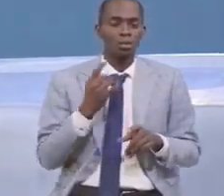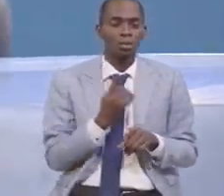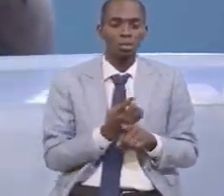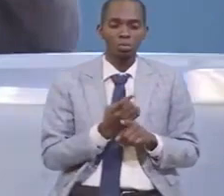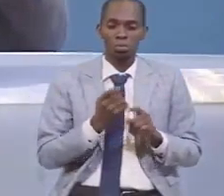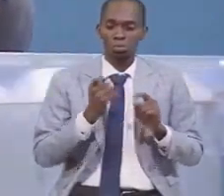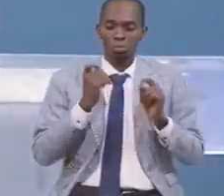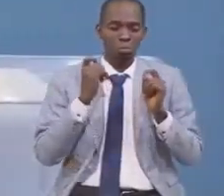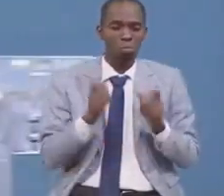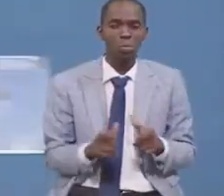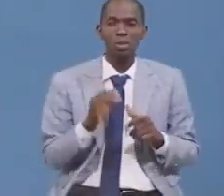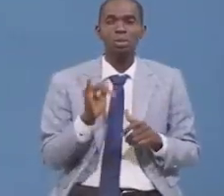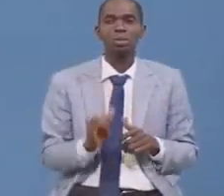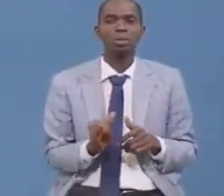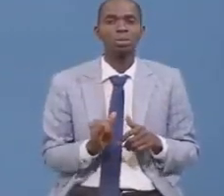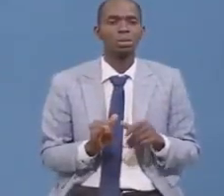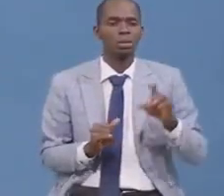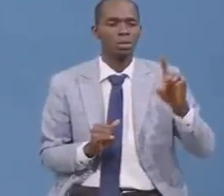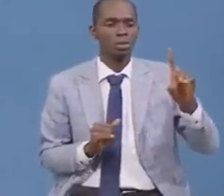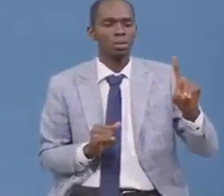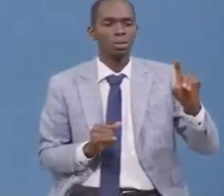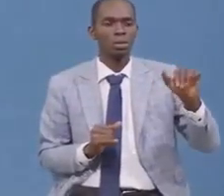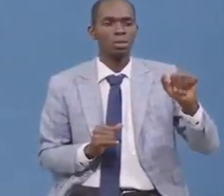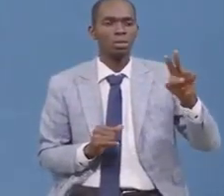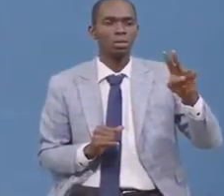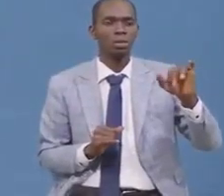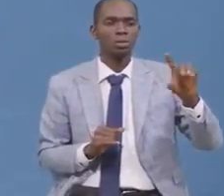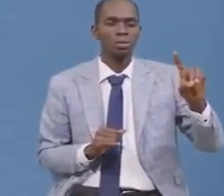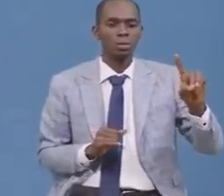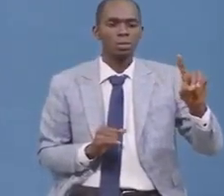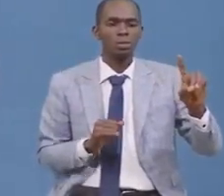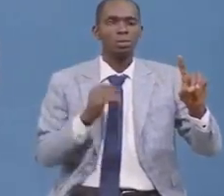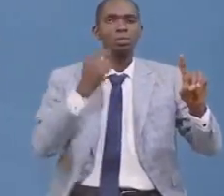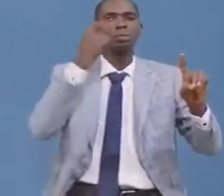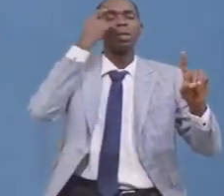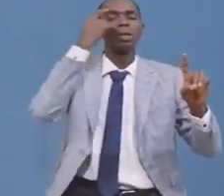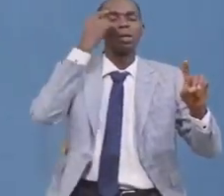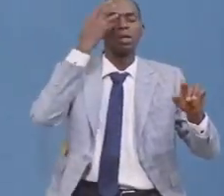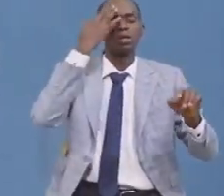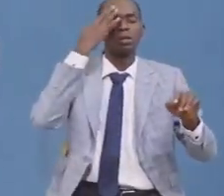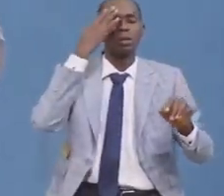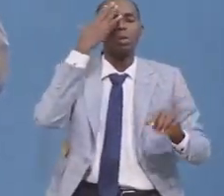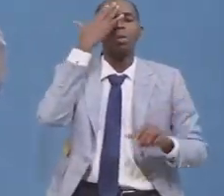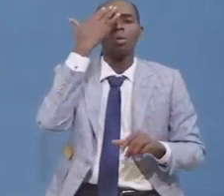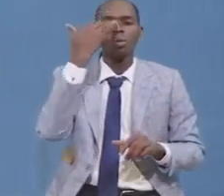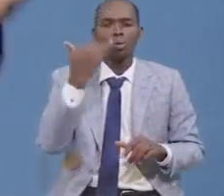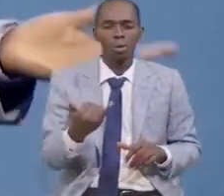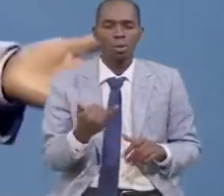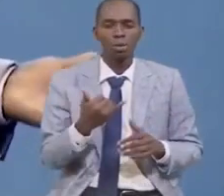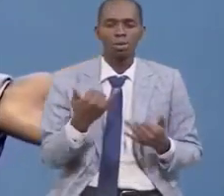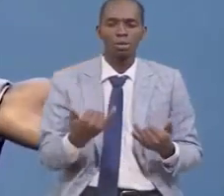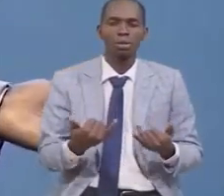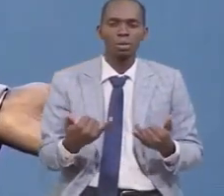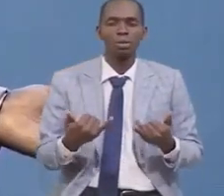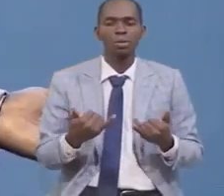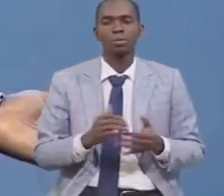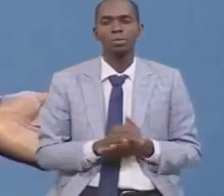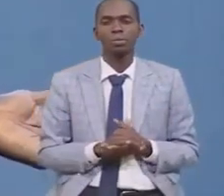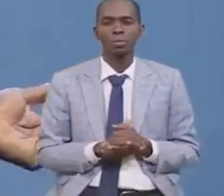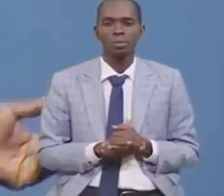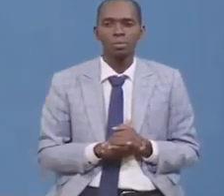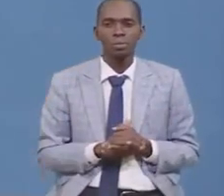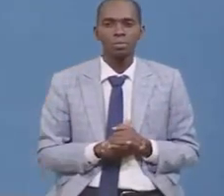అకస్మాత్తుగా David knew why. దావీదుకు ఎందుకో అర్థమైంది. చెప్పకూడదని